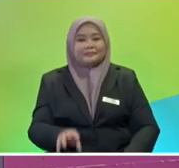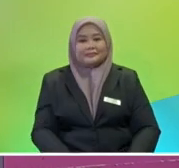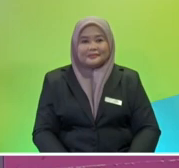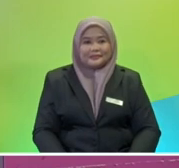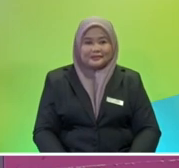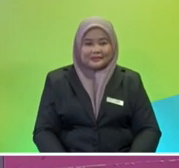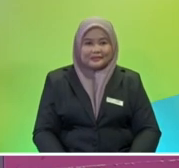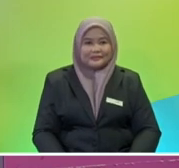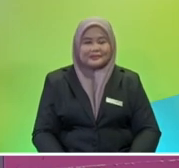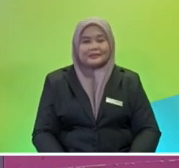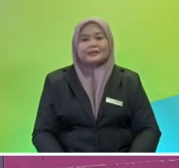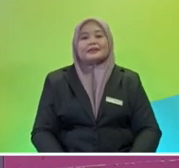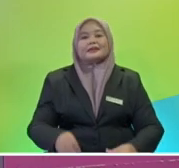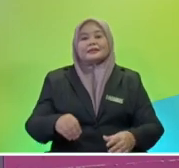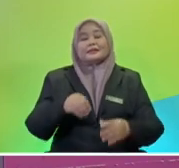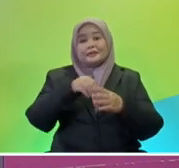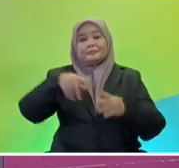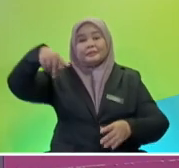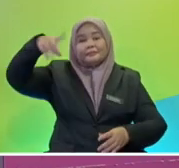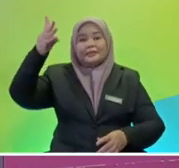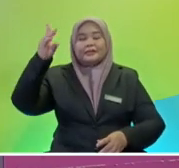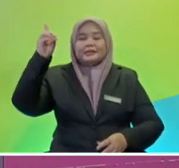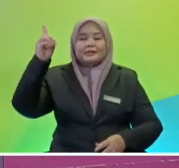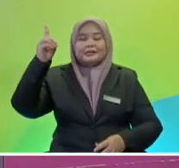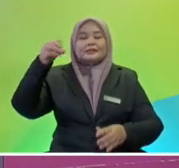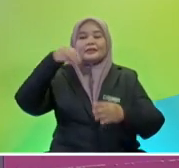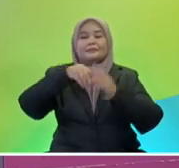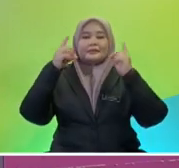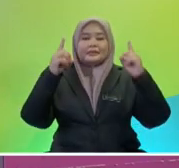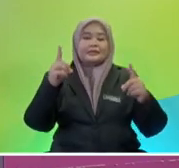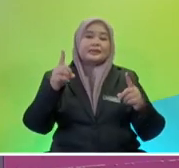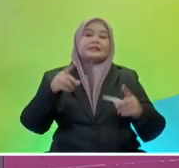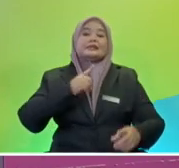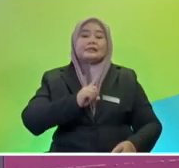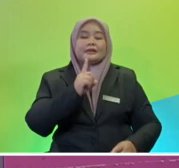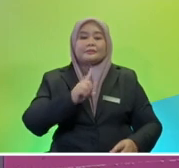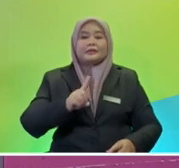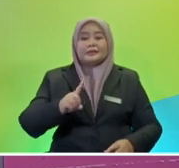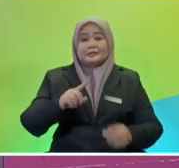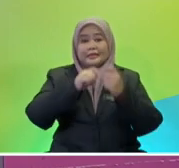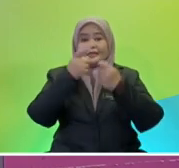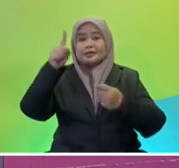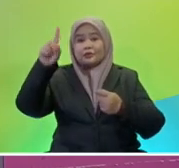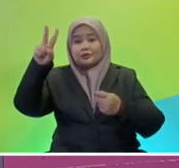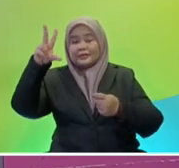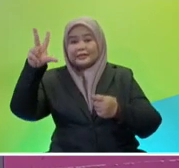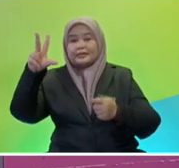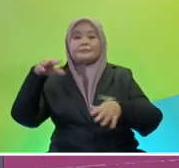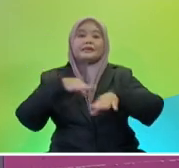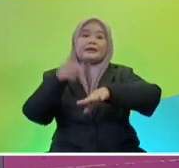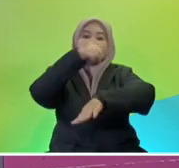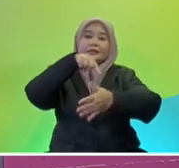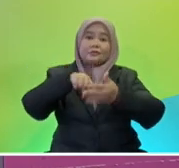dikendali sebagai usroh dalam slot PBD dalam pendidikan Islam tingkatan 1 2 dan 3 dimana pada hari ini